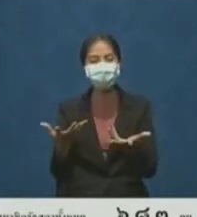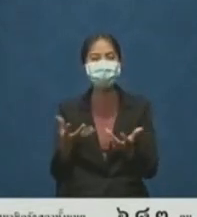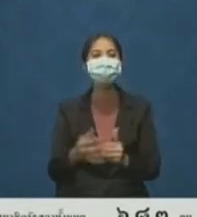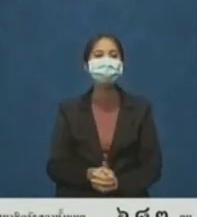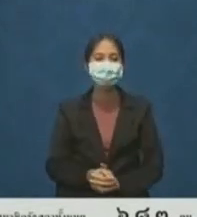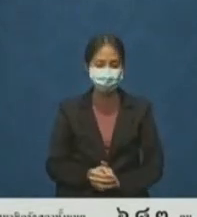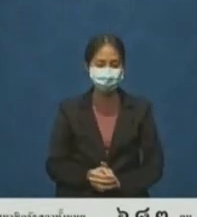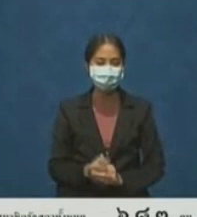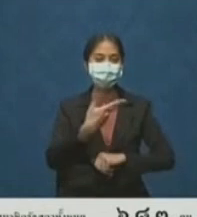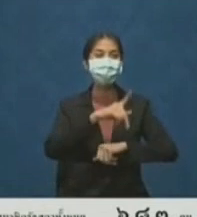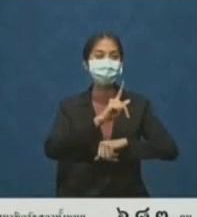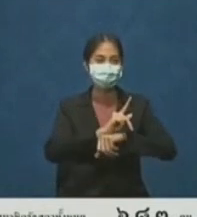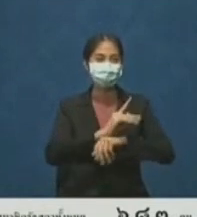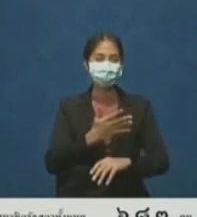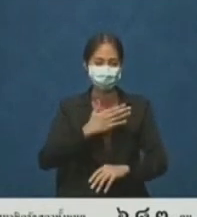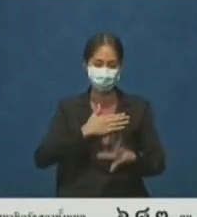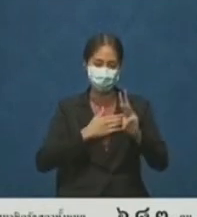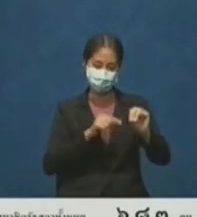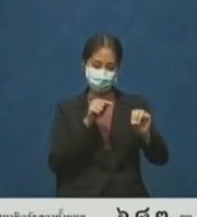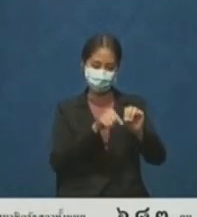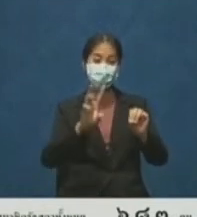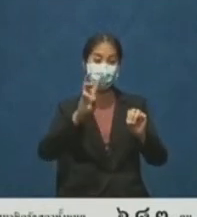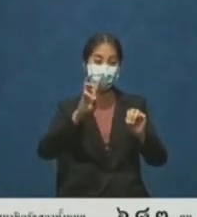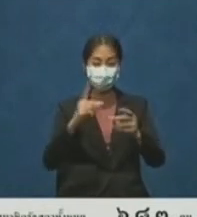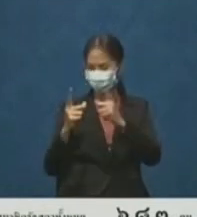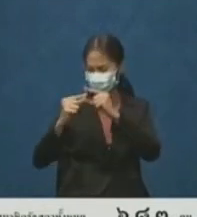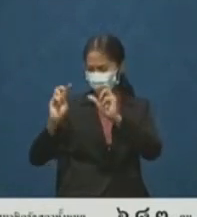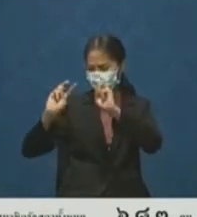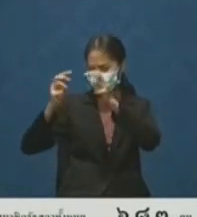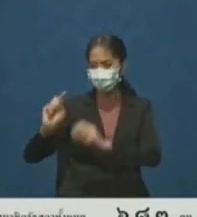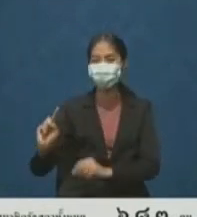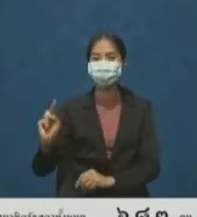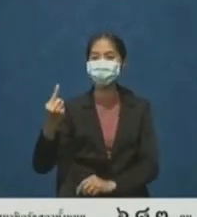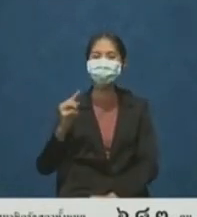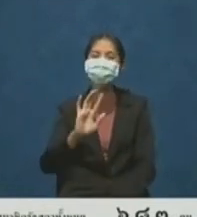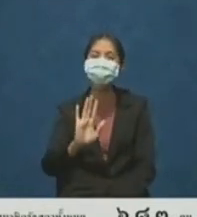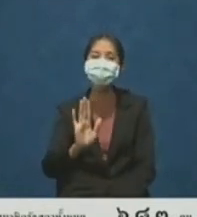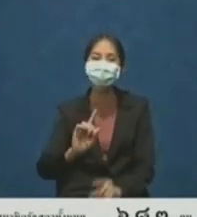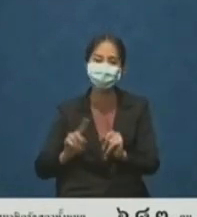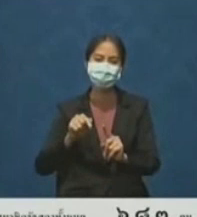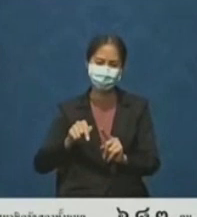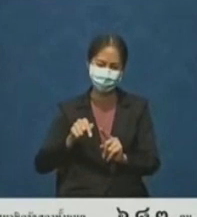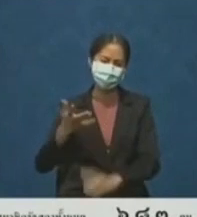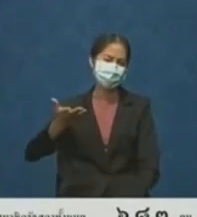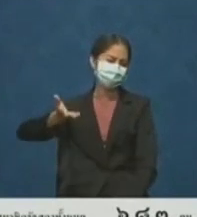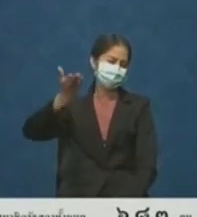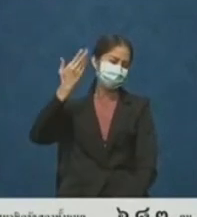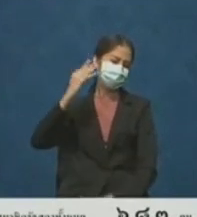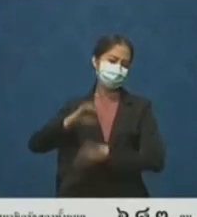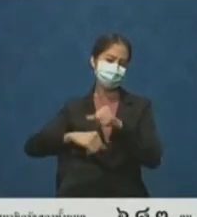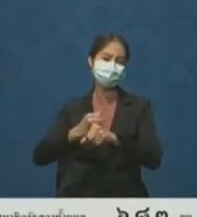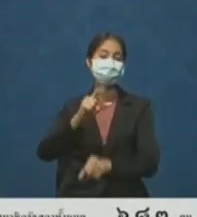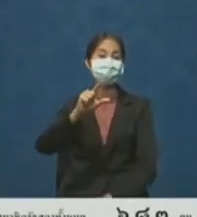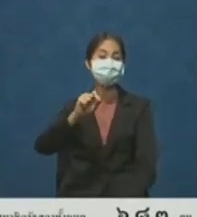า6ท่านประธานที่เคารพความจริงของมาตรา6ไม่ใช่เรื่องใหม่ครับเป็นเรื่องที่เราทำเมื่อ